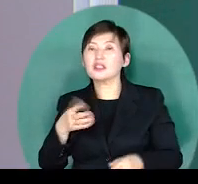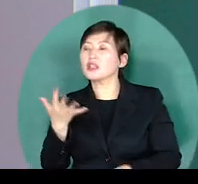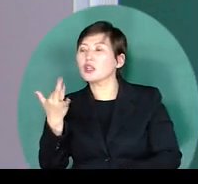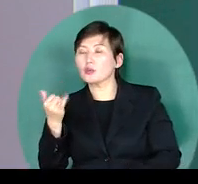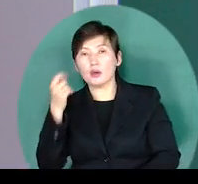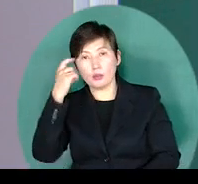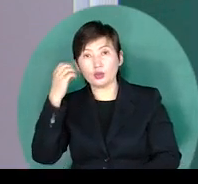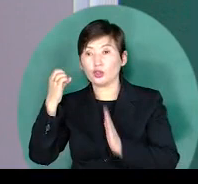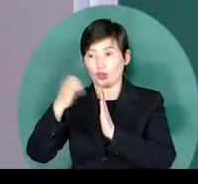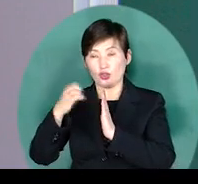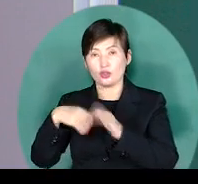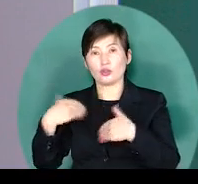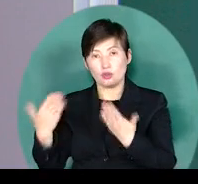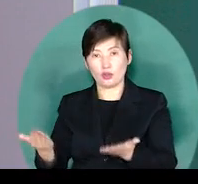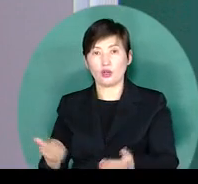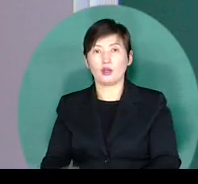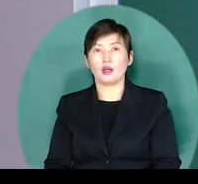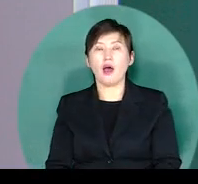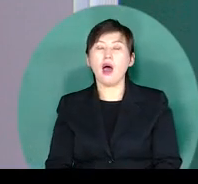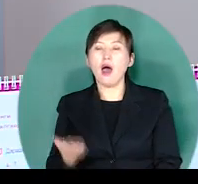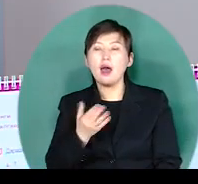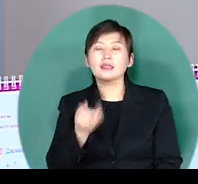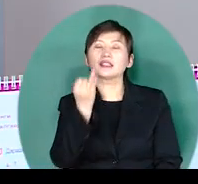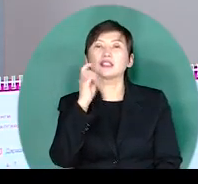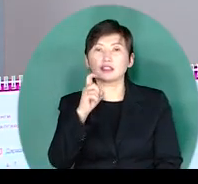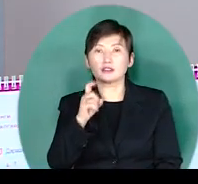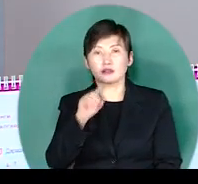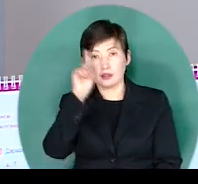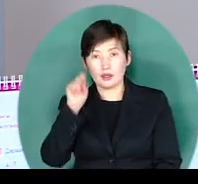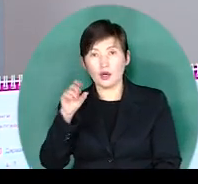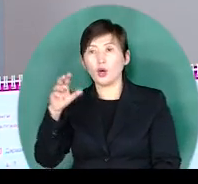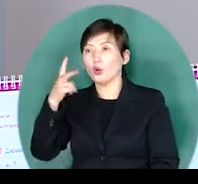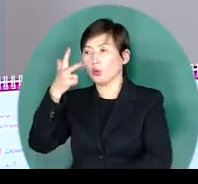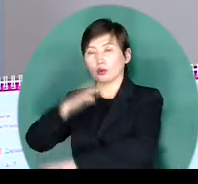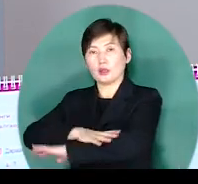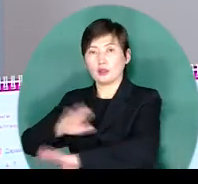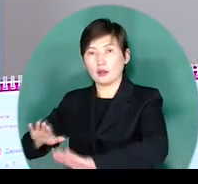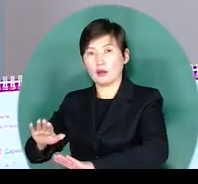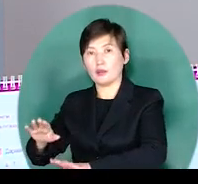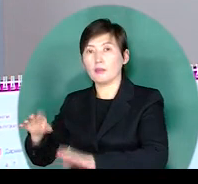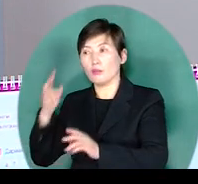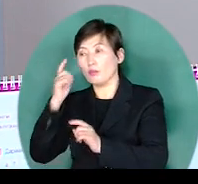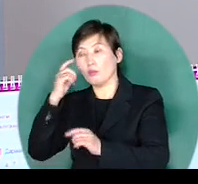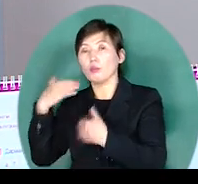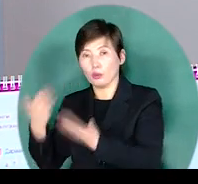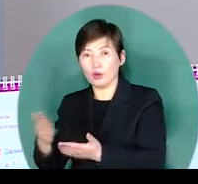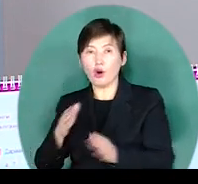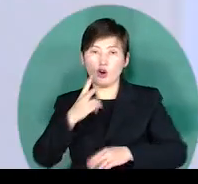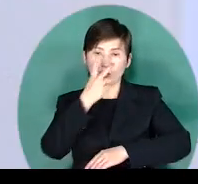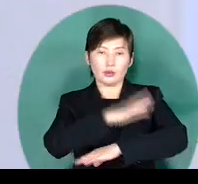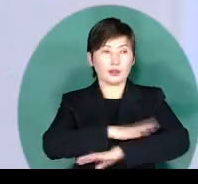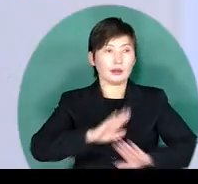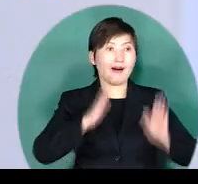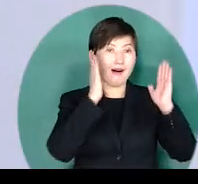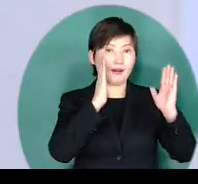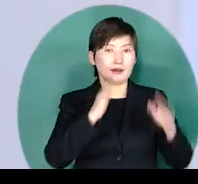алимны модоос хэдээр цөөн бэ гэдгийг бодлогыг бодож агараа. За ингээ 3 дугаар ангийнхныг бодлогоо бодож ахаранд 2 дугаар ангийн суралцагчид багш руугаа